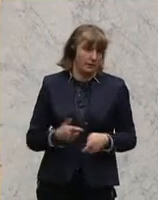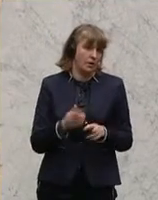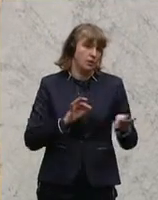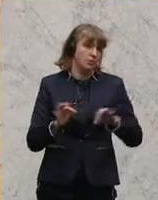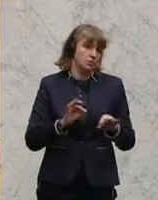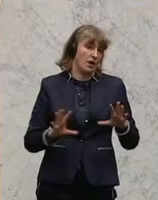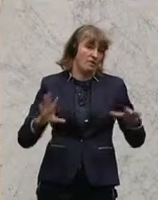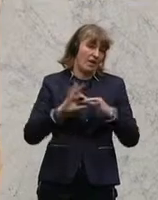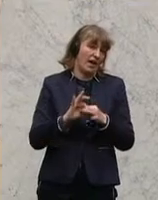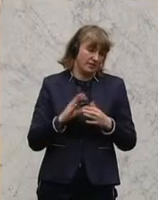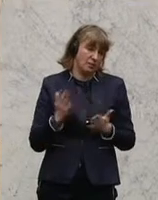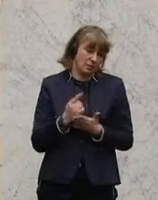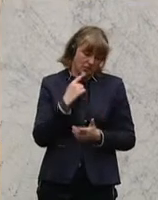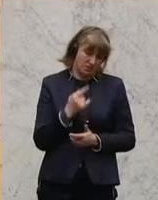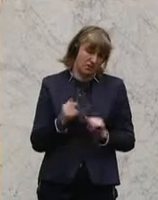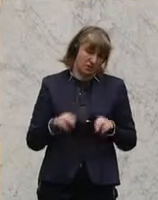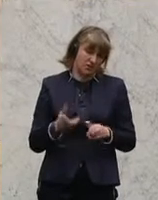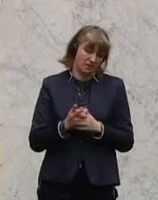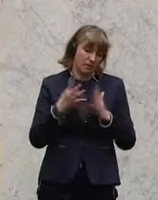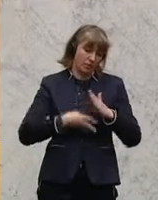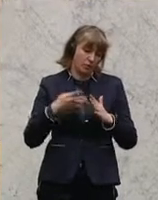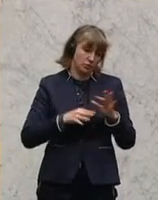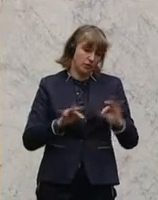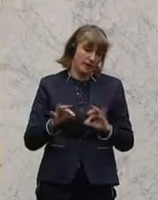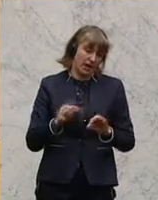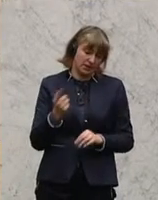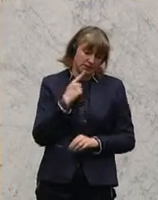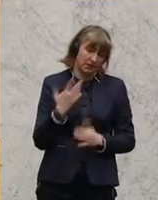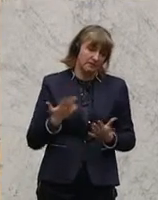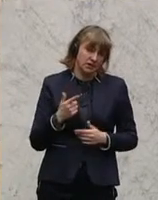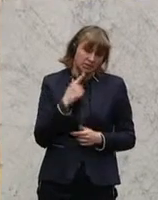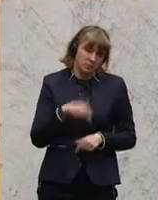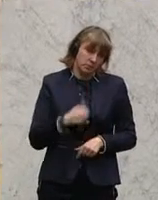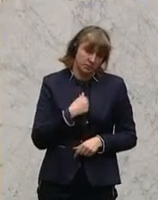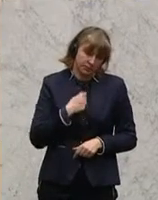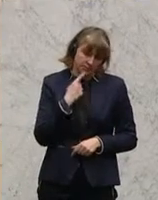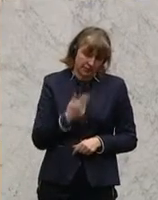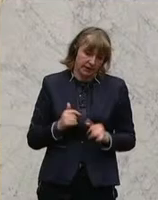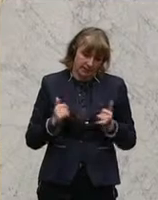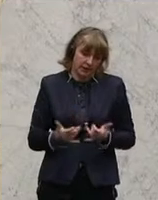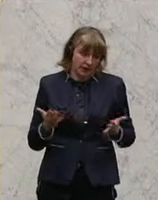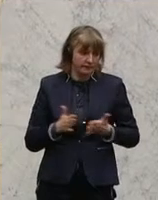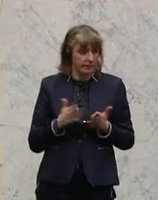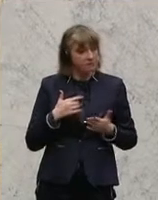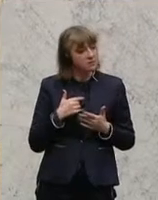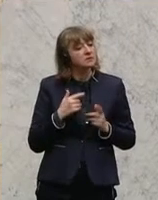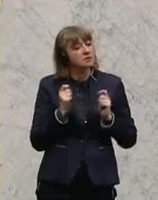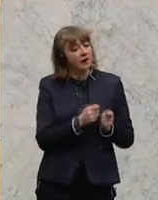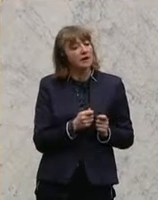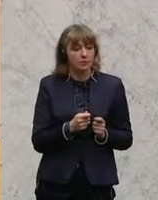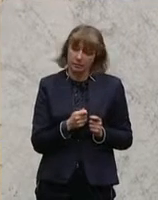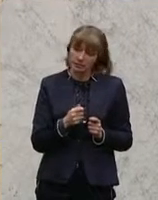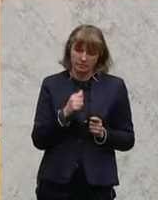Industriellen Vereinigung hat das am Punkt gebracht im Begutachtungsverfahren. Sie sagt, wir müssen mit Bedauern feststellen, dass unserem Vorbringen